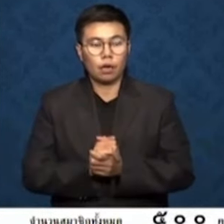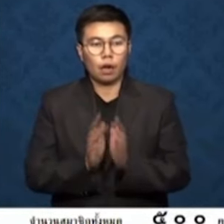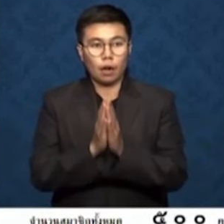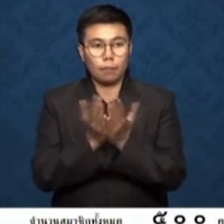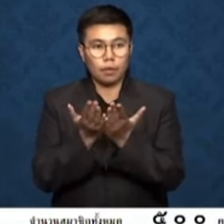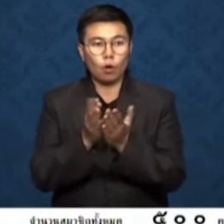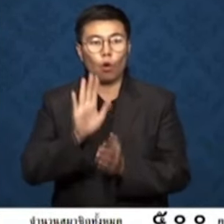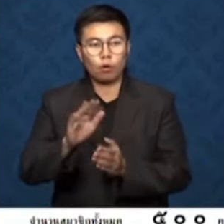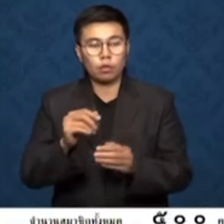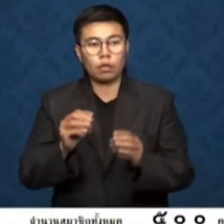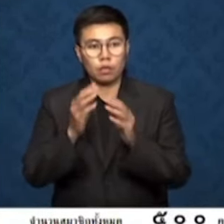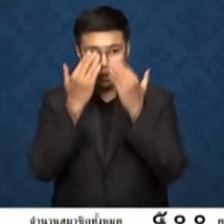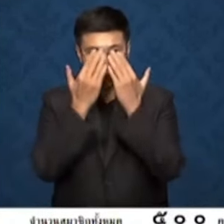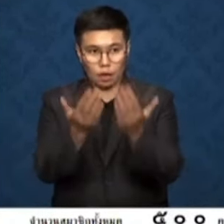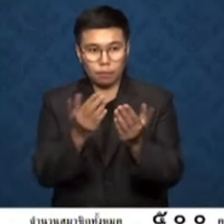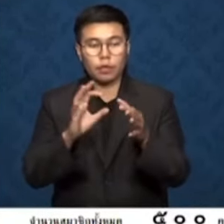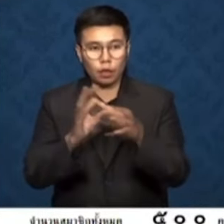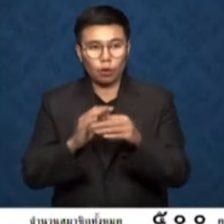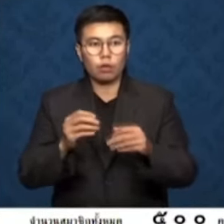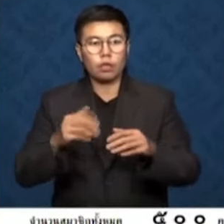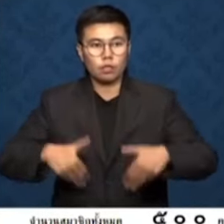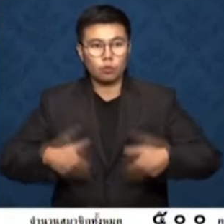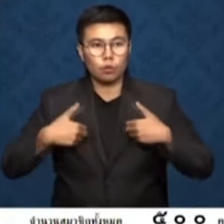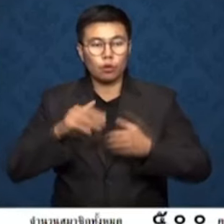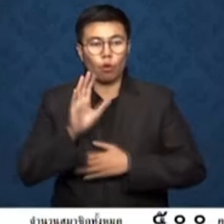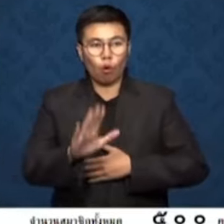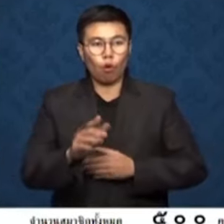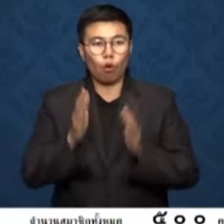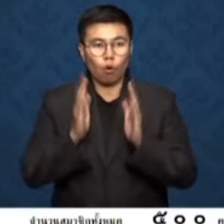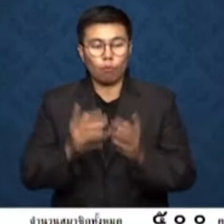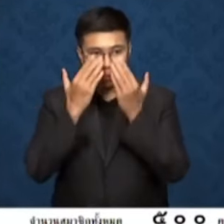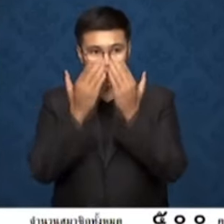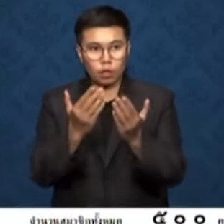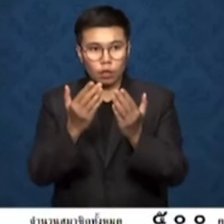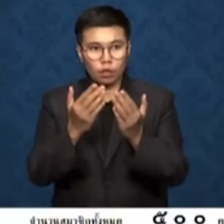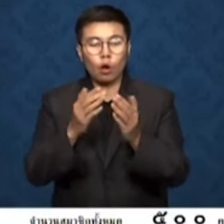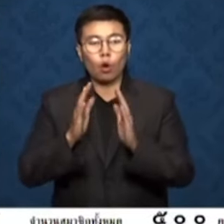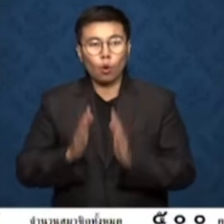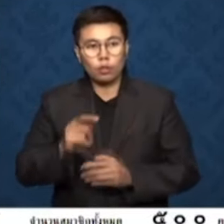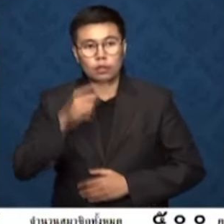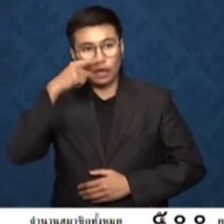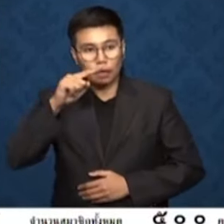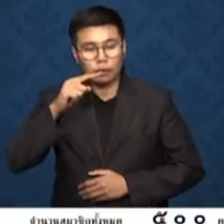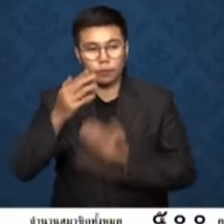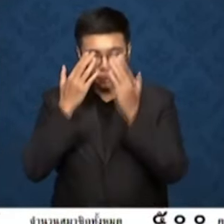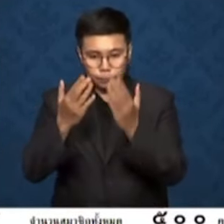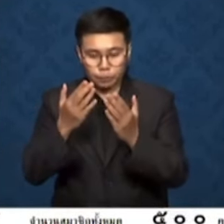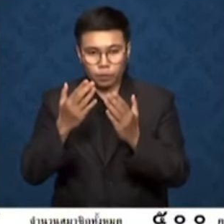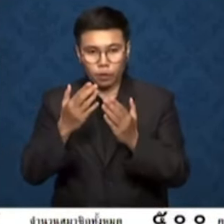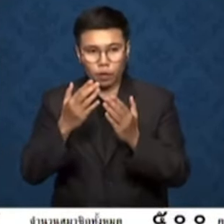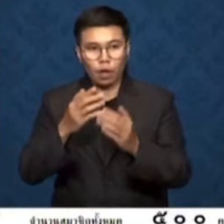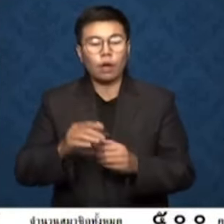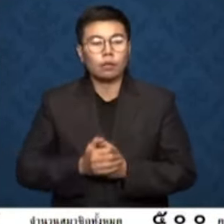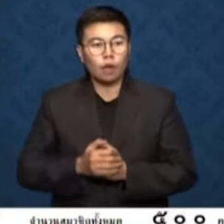ซึ่งเป็นธรรมนูญชีวิตที่คนมุสลิมหรือพี่น้องคนไทยที่นับถือศาสนาอิสลามยึดถือมาอันนี้ยัง